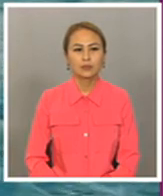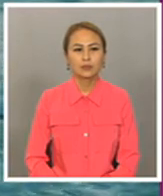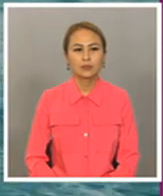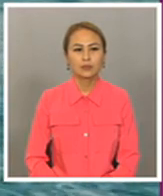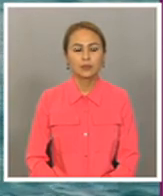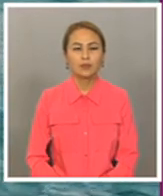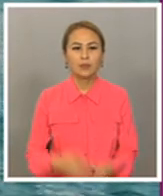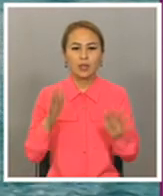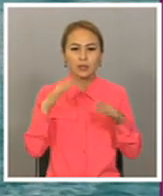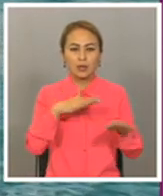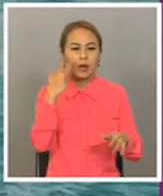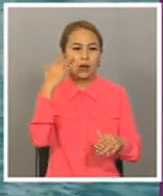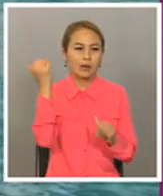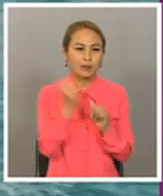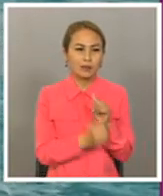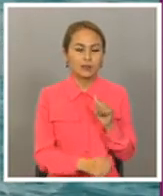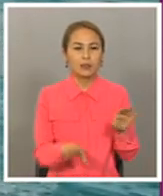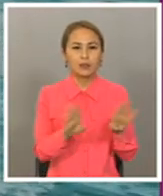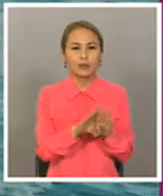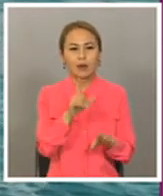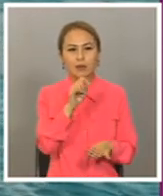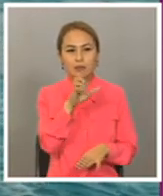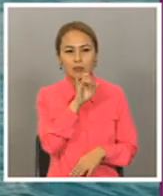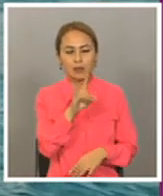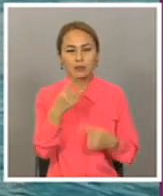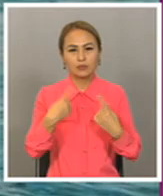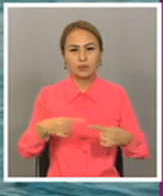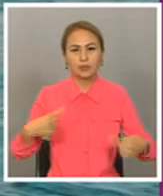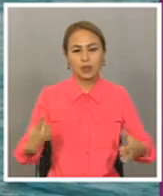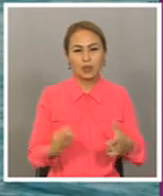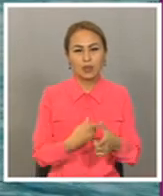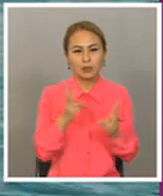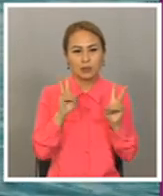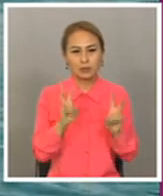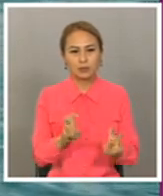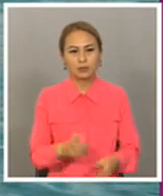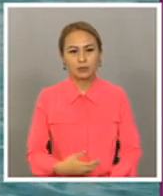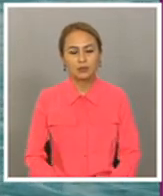Теңіз әркезде Гиркан, Хазар, Хвалын деп аталған.